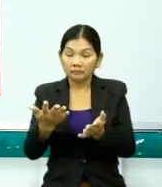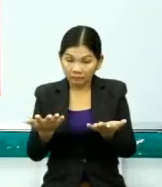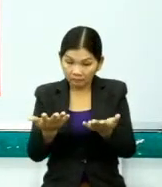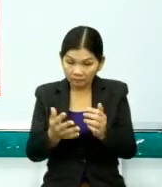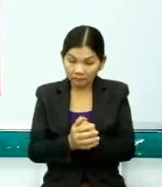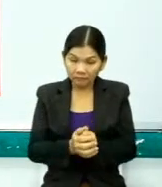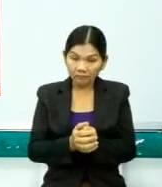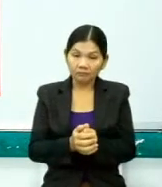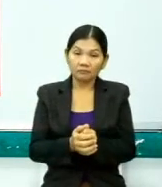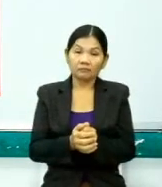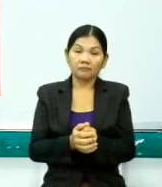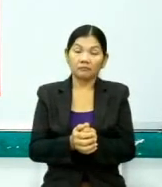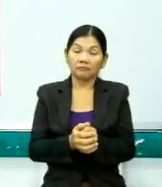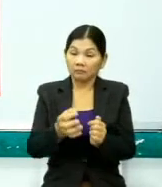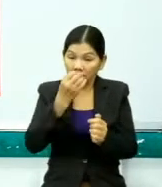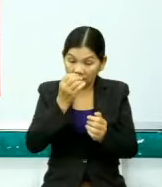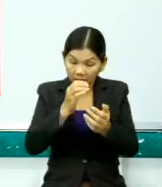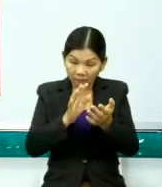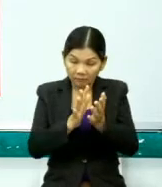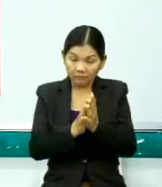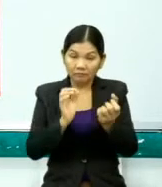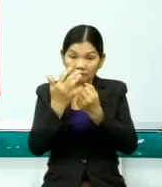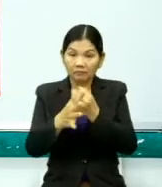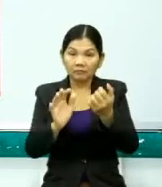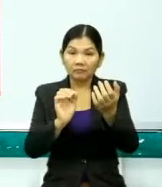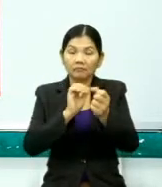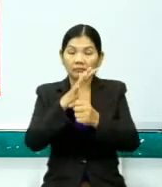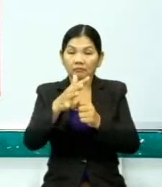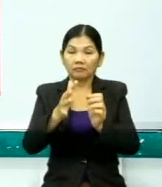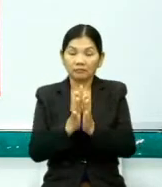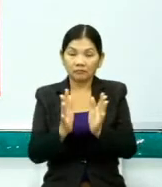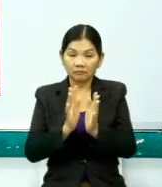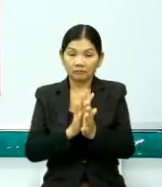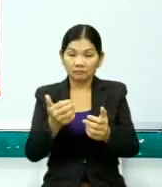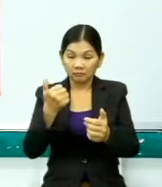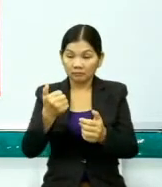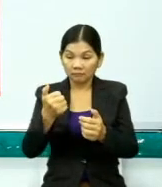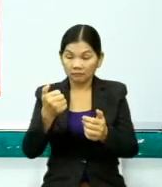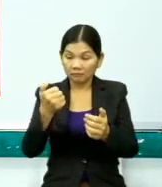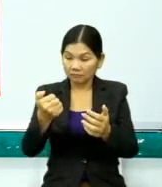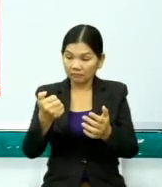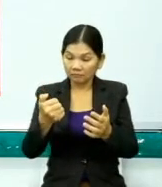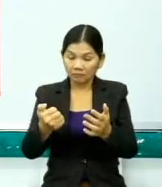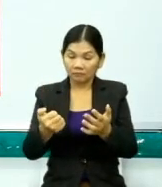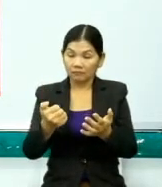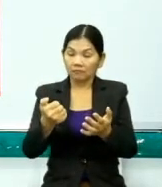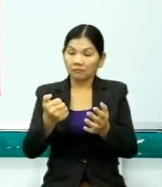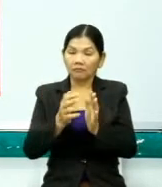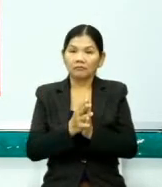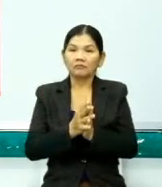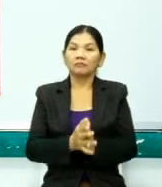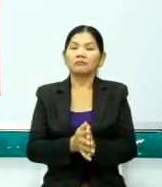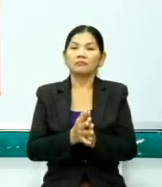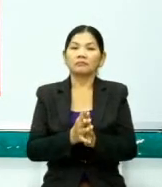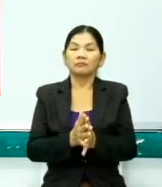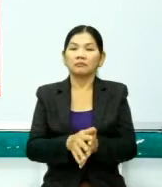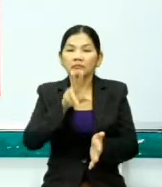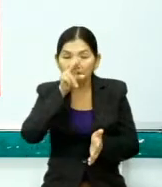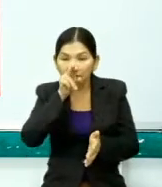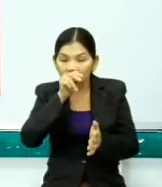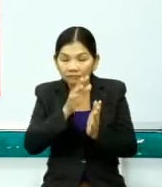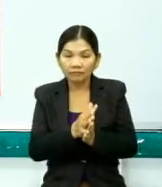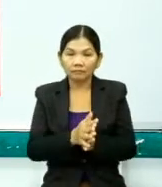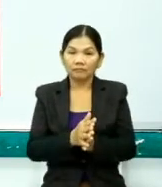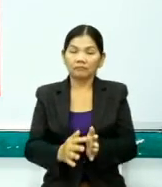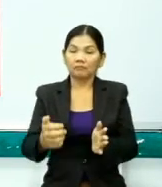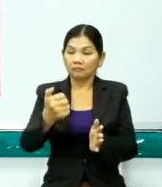ná. Chà, nhắn sạch tía có cháy. Cháy cần tu, cháy bài, cháy sợi